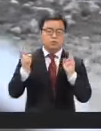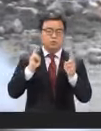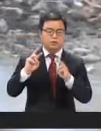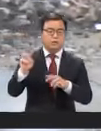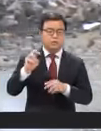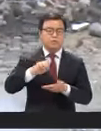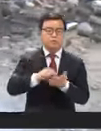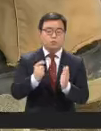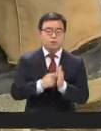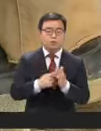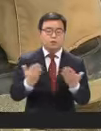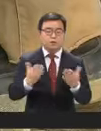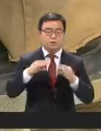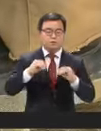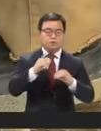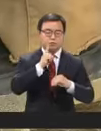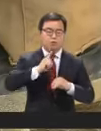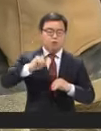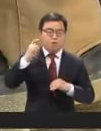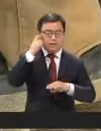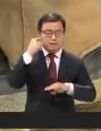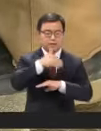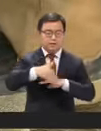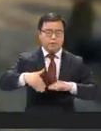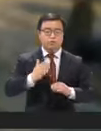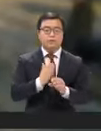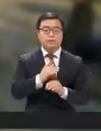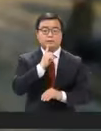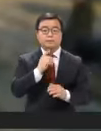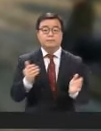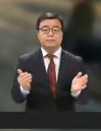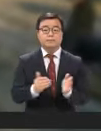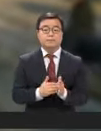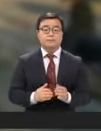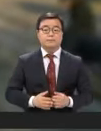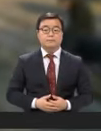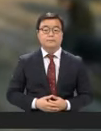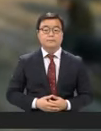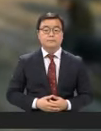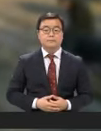정지와 고발 등의 조치를 취하도록 통보했습니다. EBS 뉴스 이동현입니다.